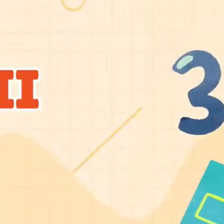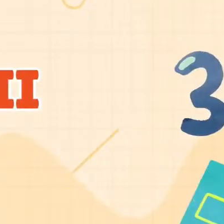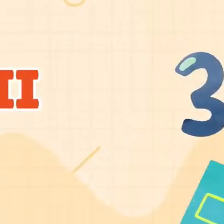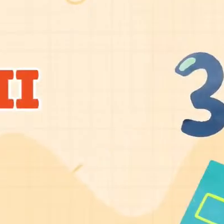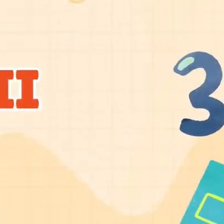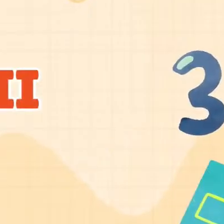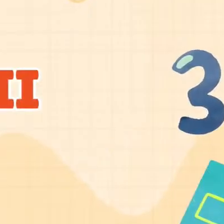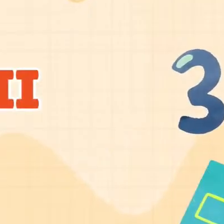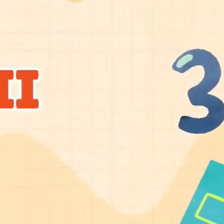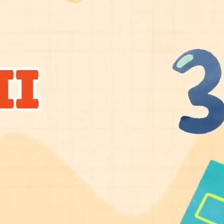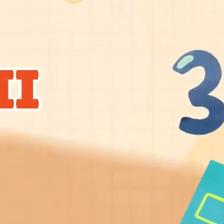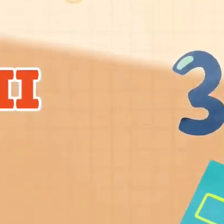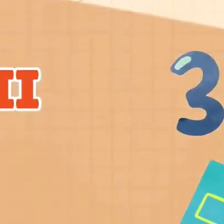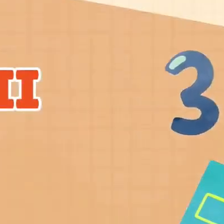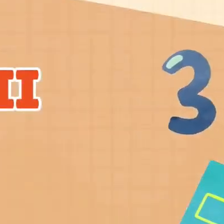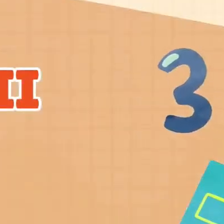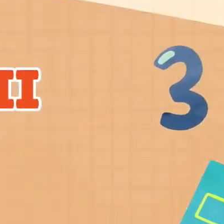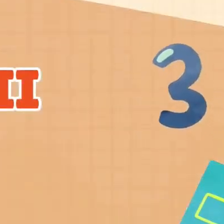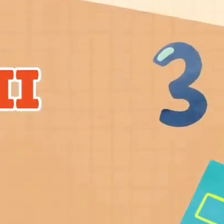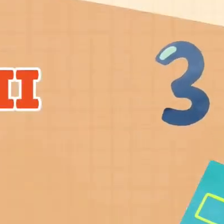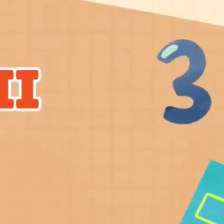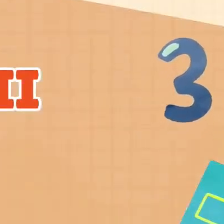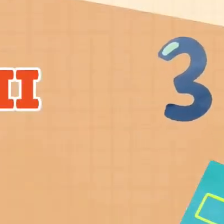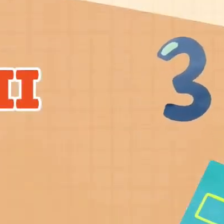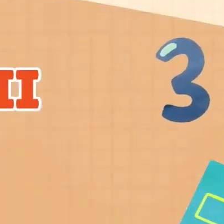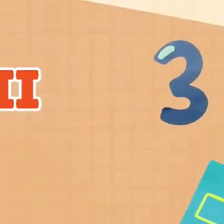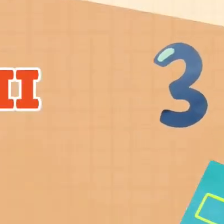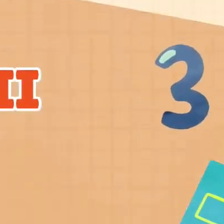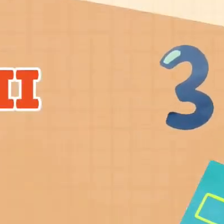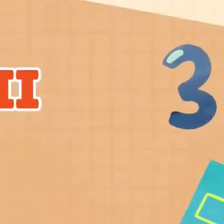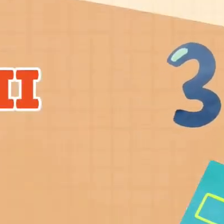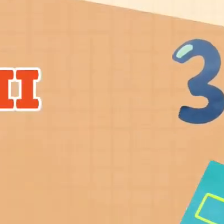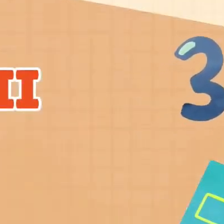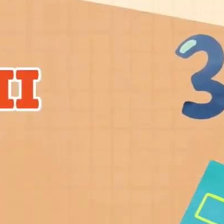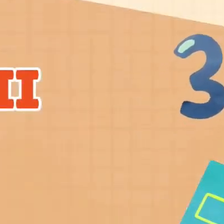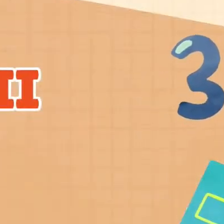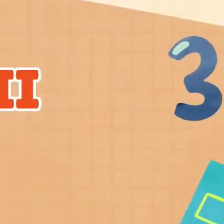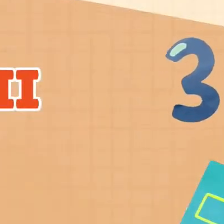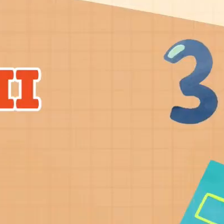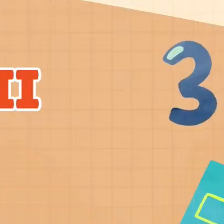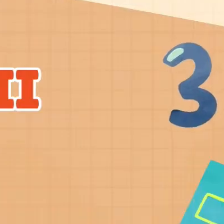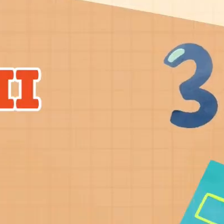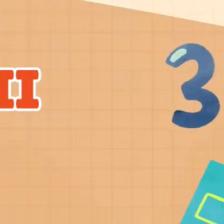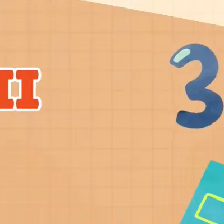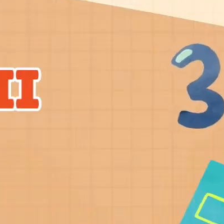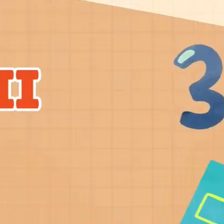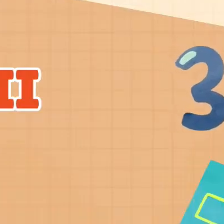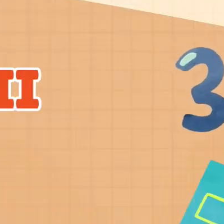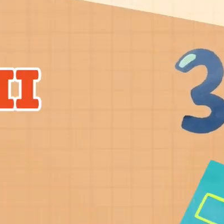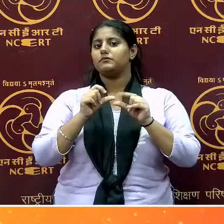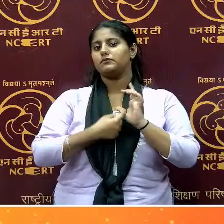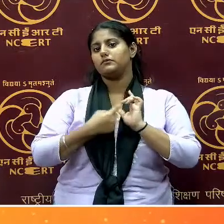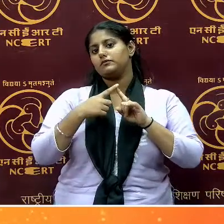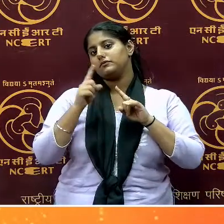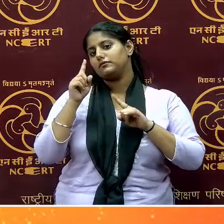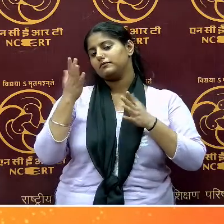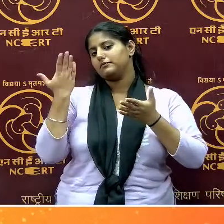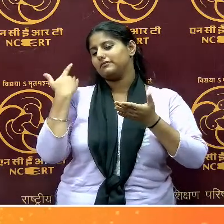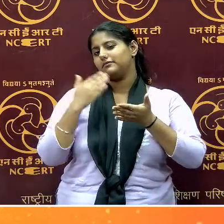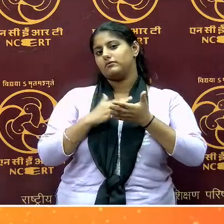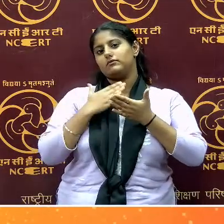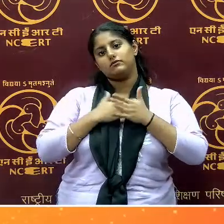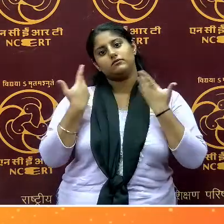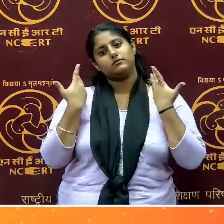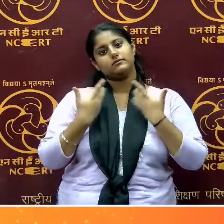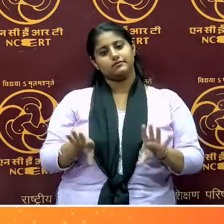टेकन अप टुडे इज वी द ट्रैवलर्स पार्ट 2. यस, इसका मतलब इसका हमने पार्ट 1 तो अपने पुराने के सेशंस में